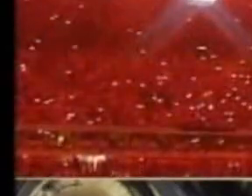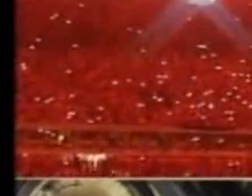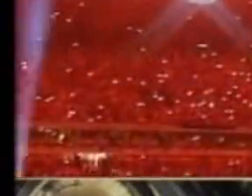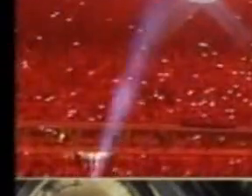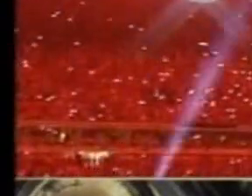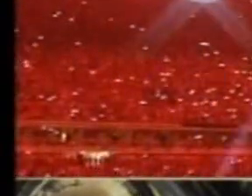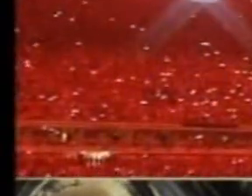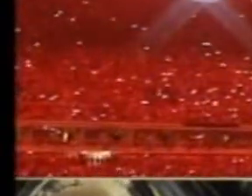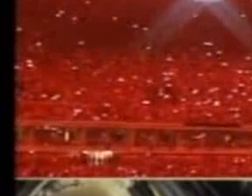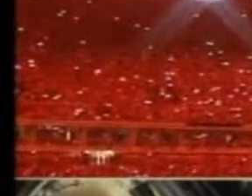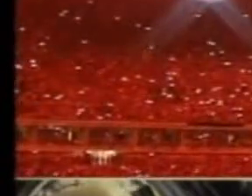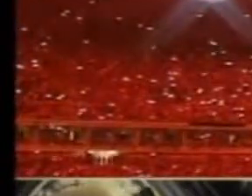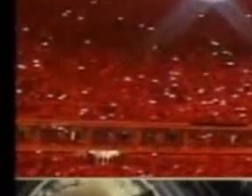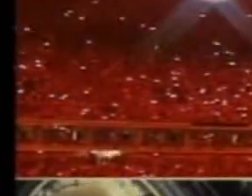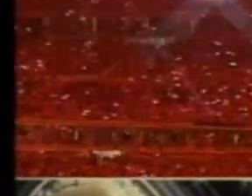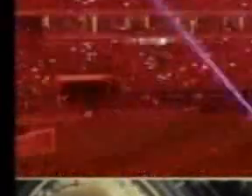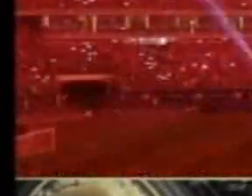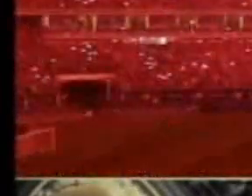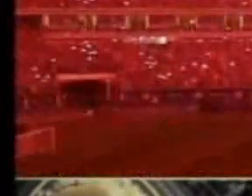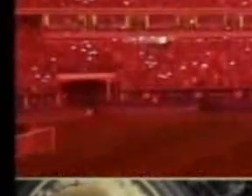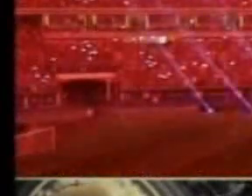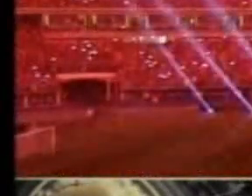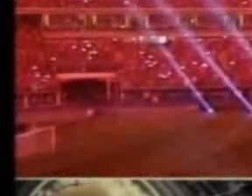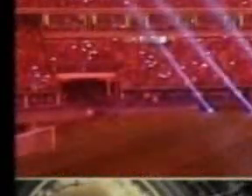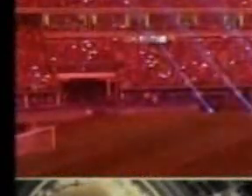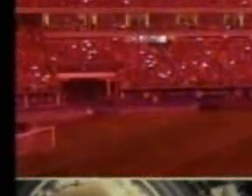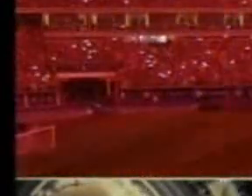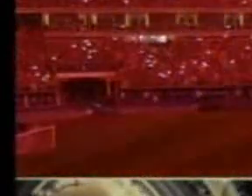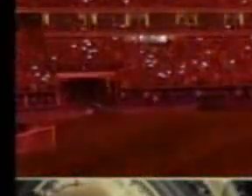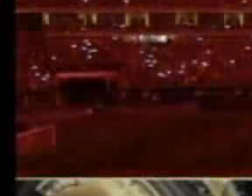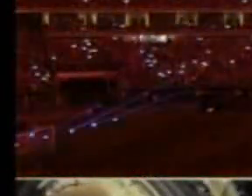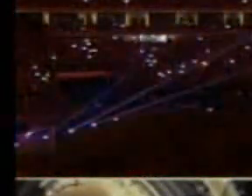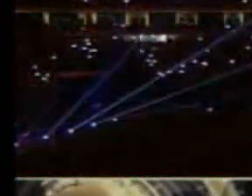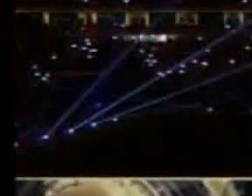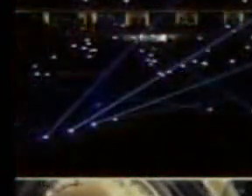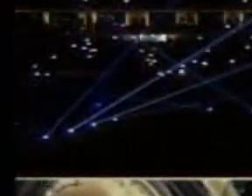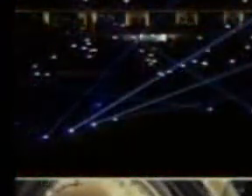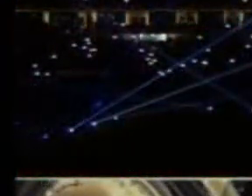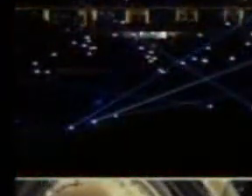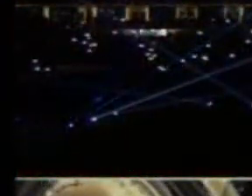ربنا الكريم.